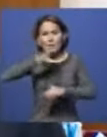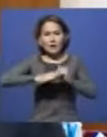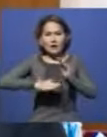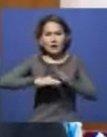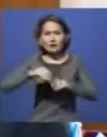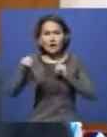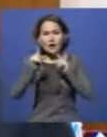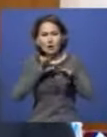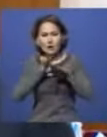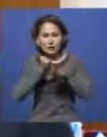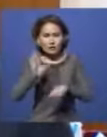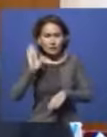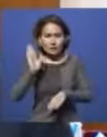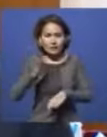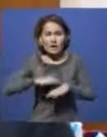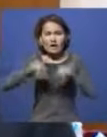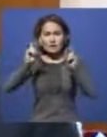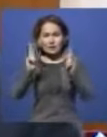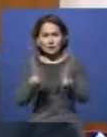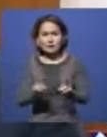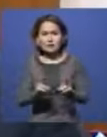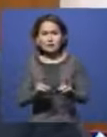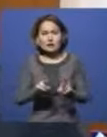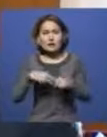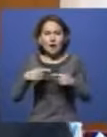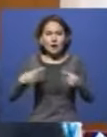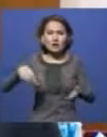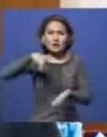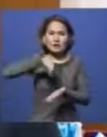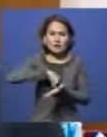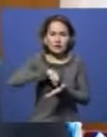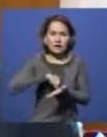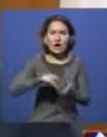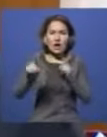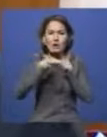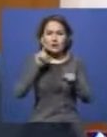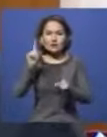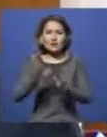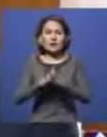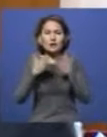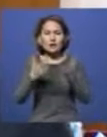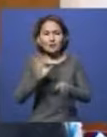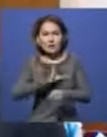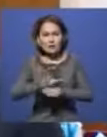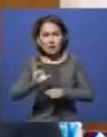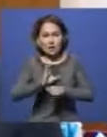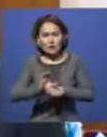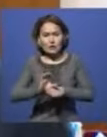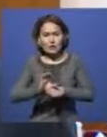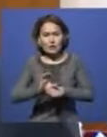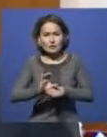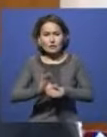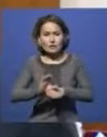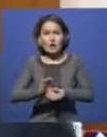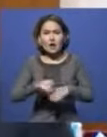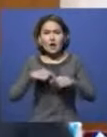конференциялар, сарапшылардың бас қосулары, семинарлар, кітап шығару, арнайы осындай келелі